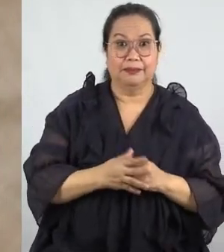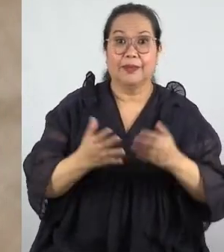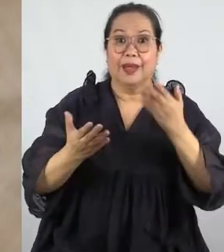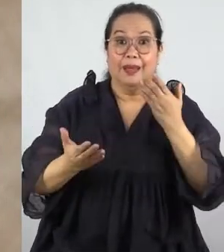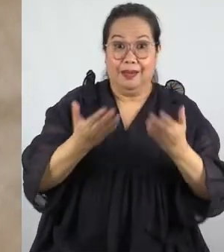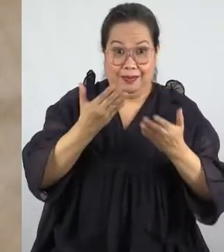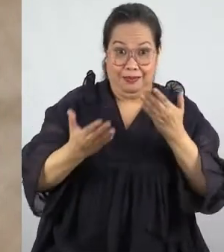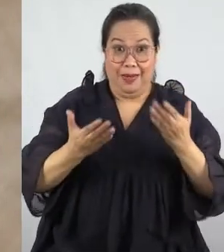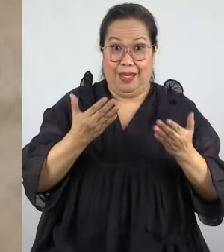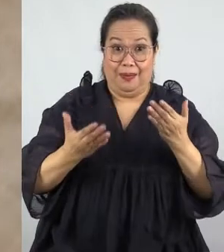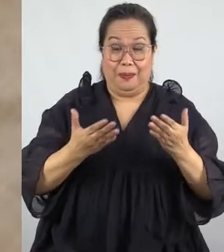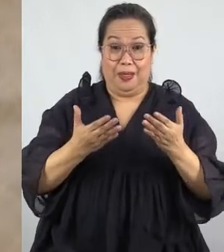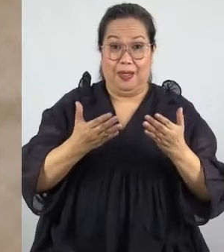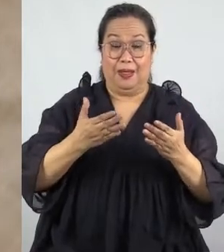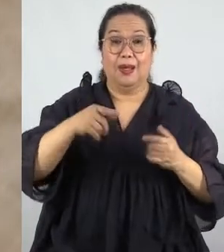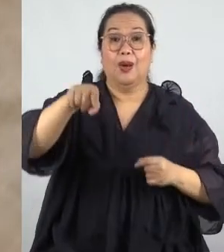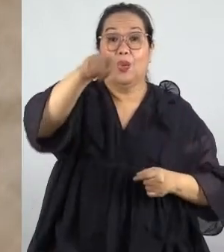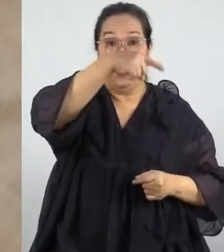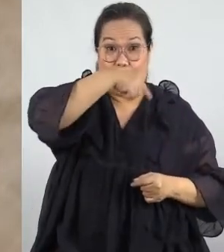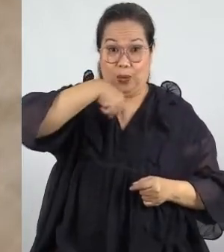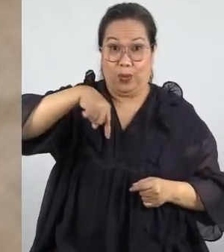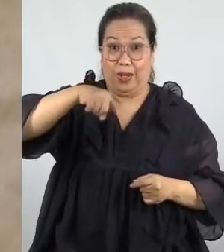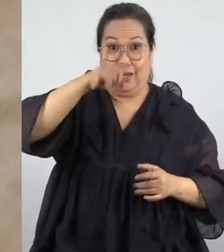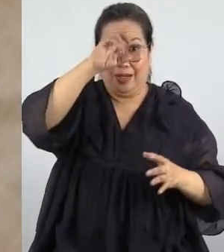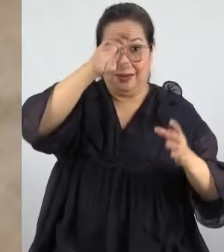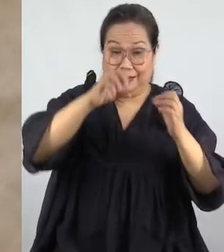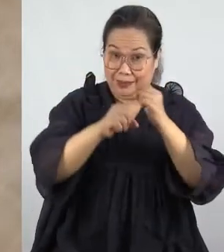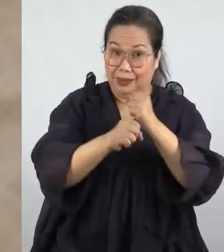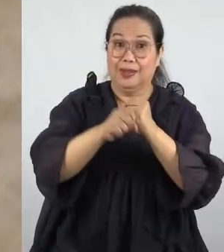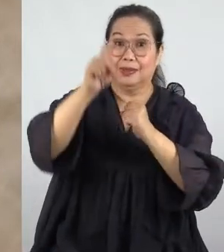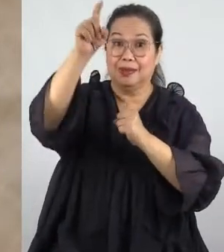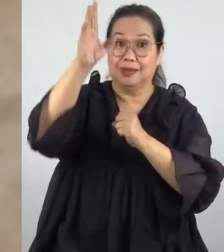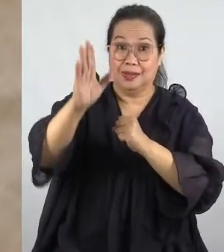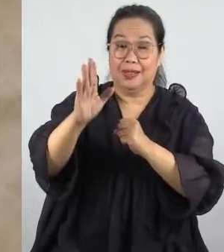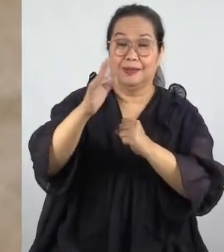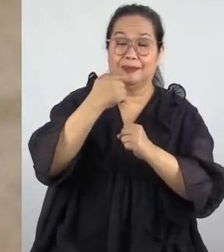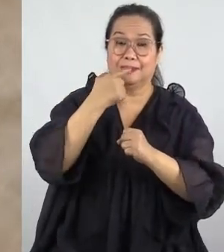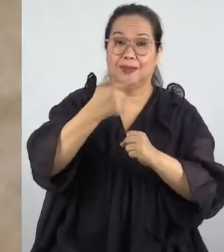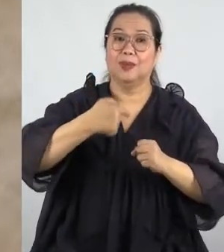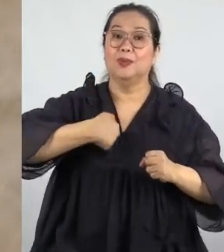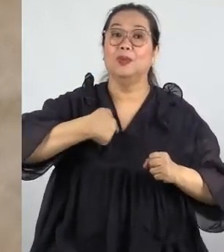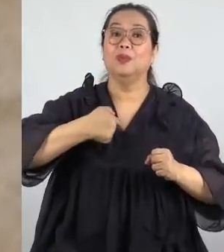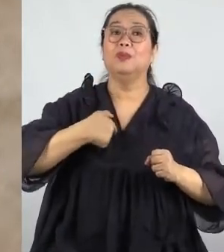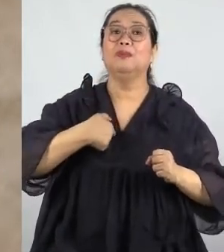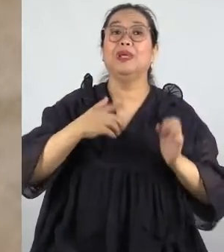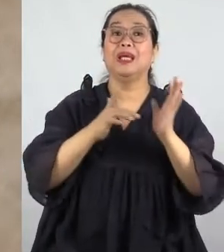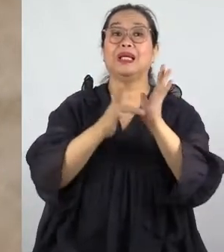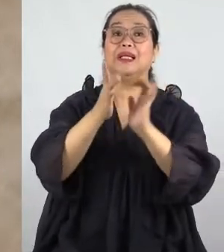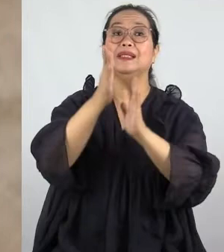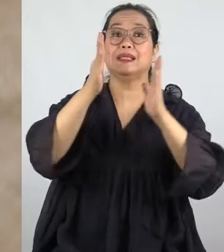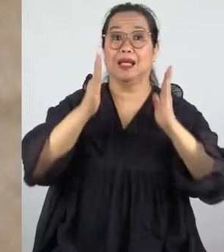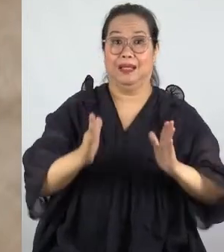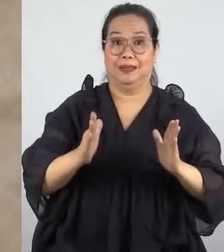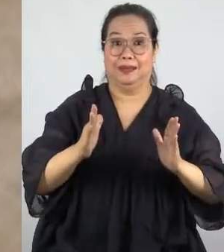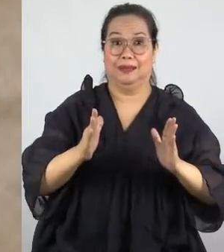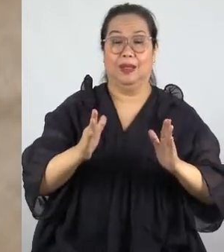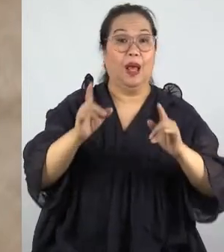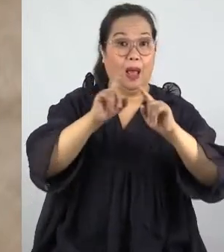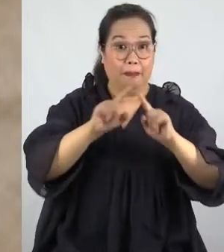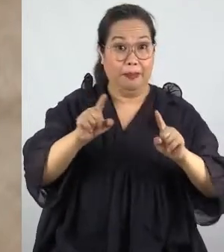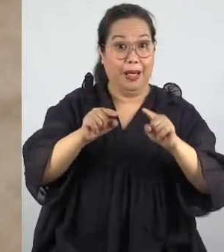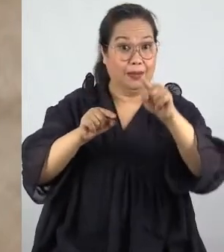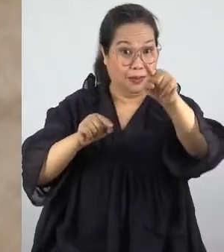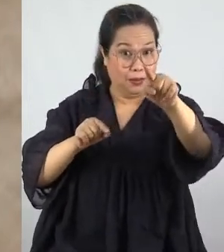Maaaring tayo ay nanampalataya na kay Jesus, o sinabi natin na tayo nananampalataya na sa Kanya, pero